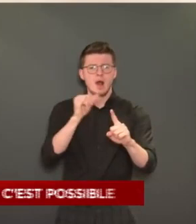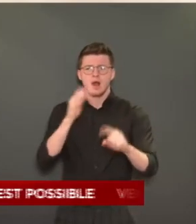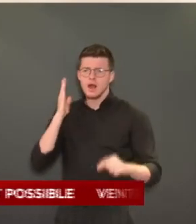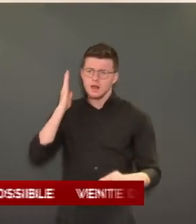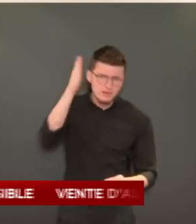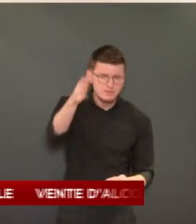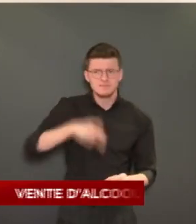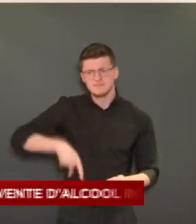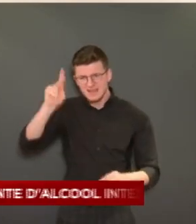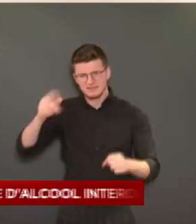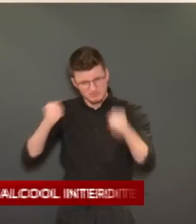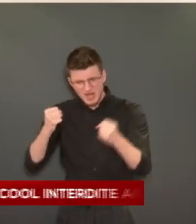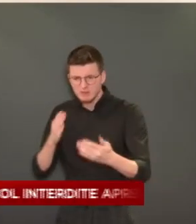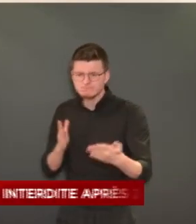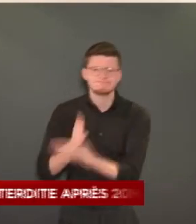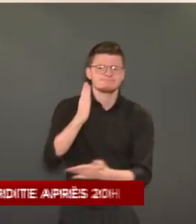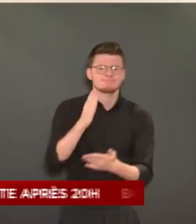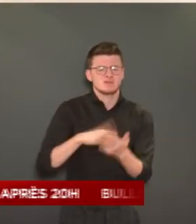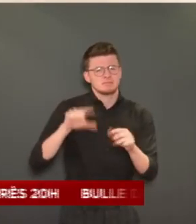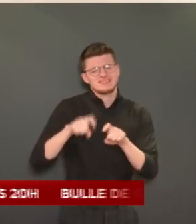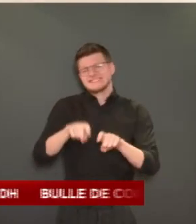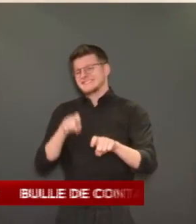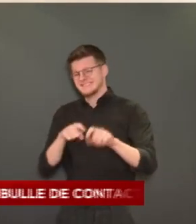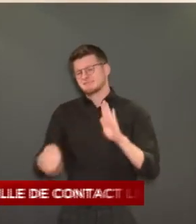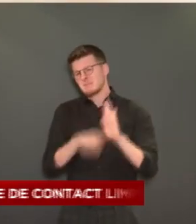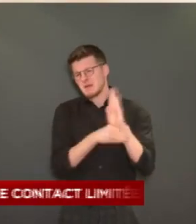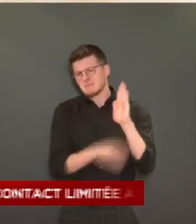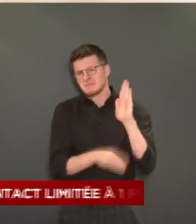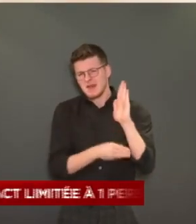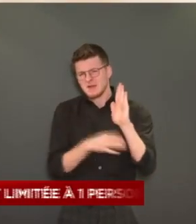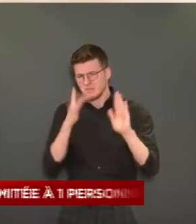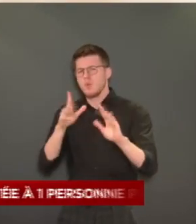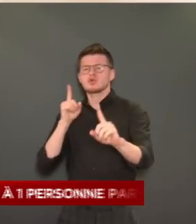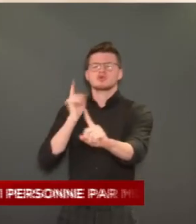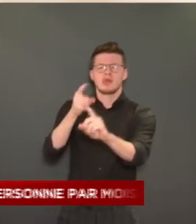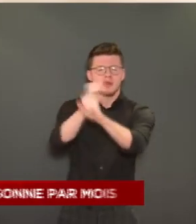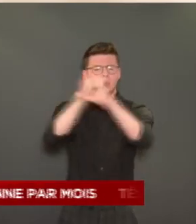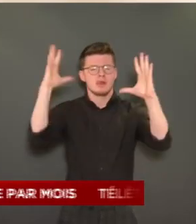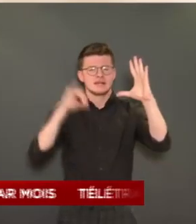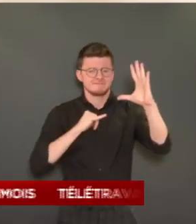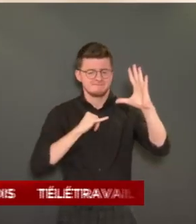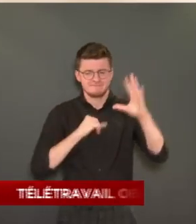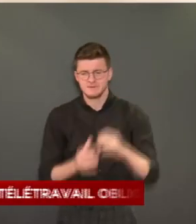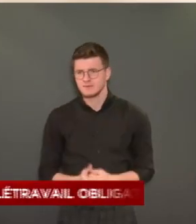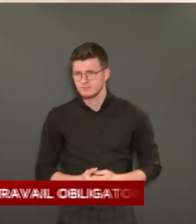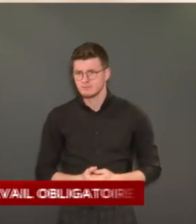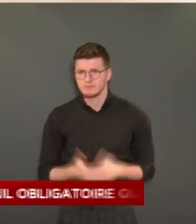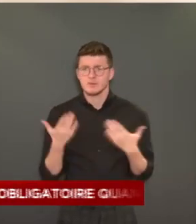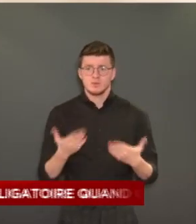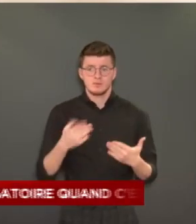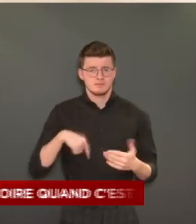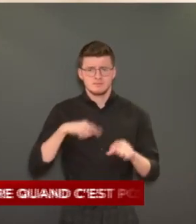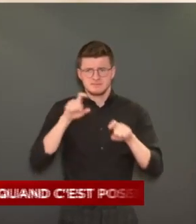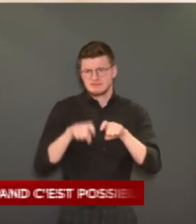espérant qu'après, nous pourrons tous de nouveau nous tourner vers l'avenir. Voilà l'objectif final.